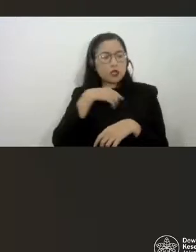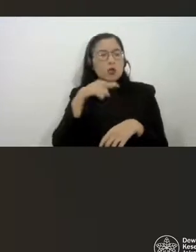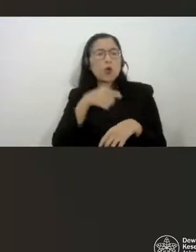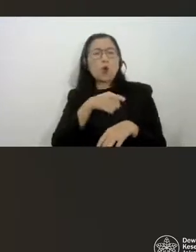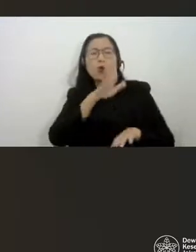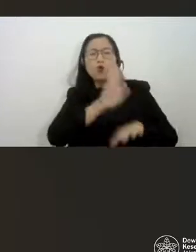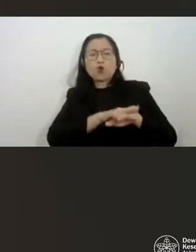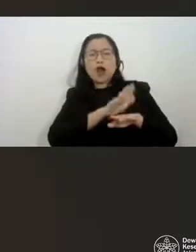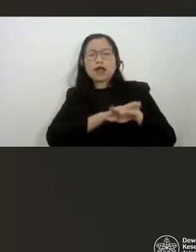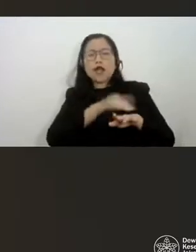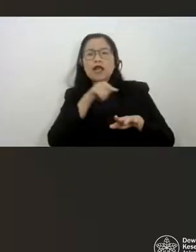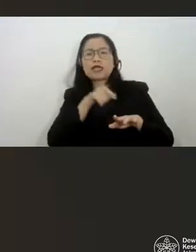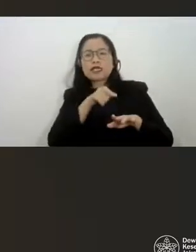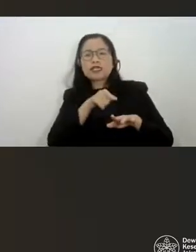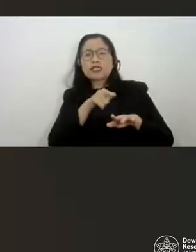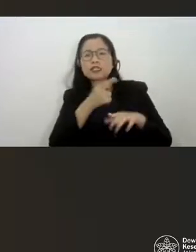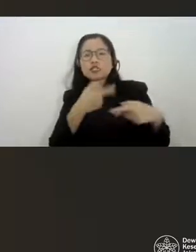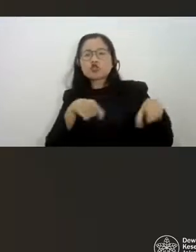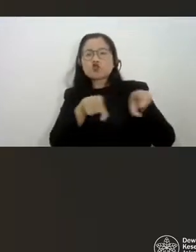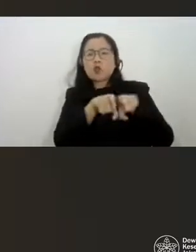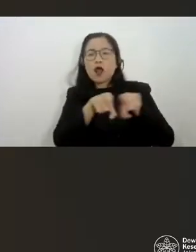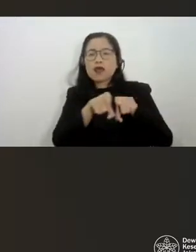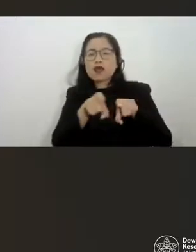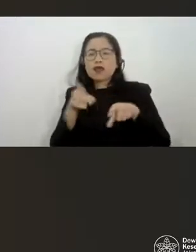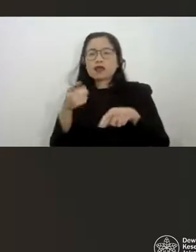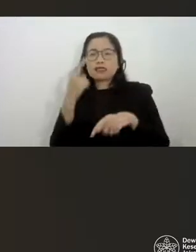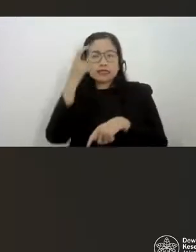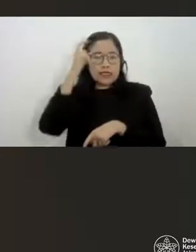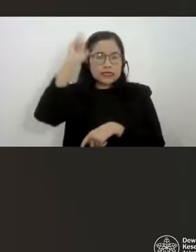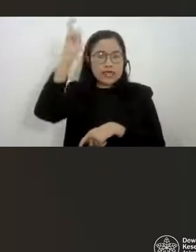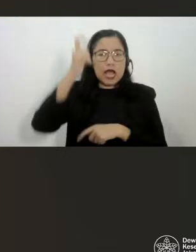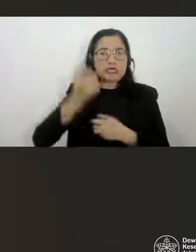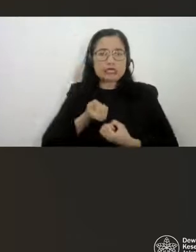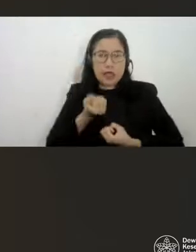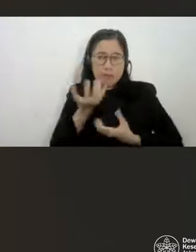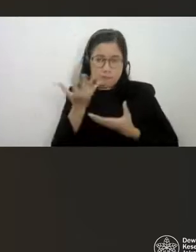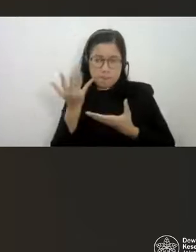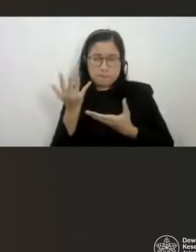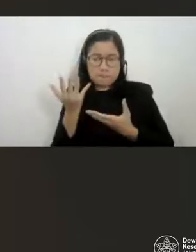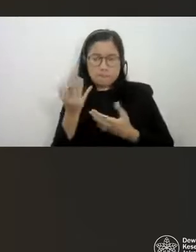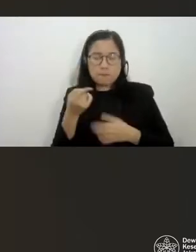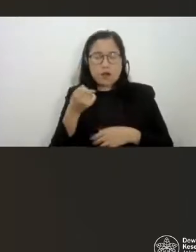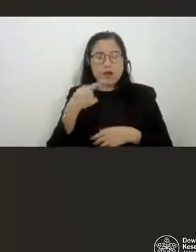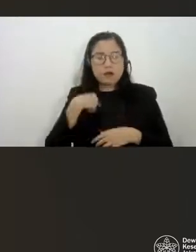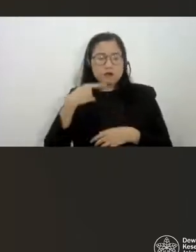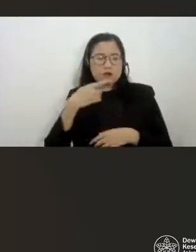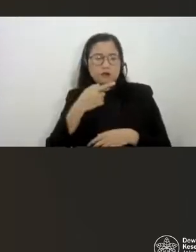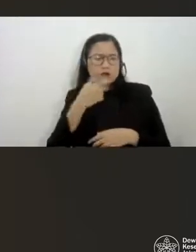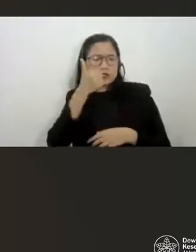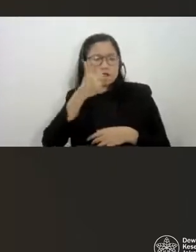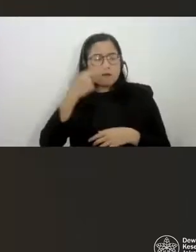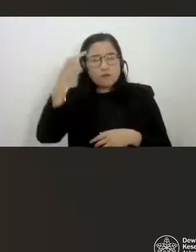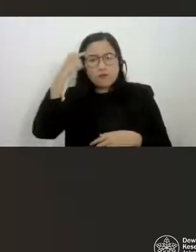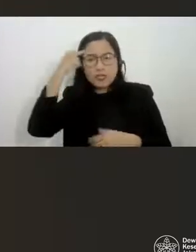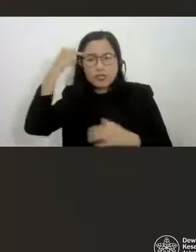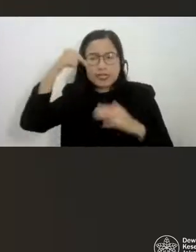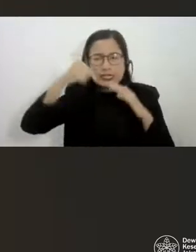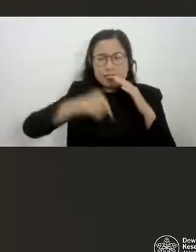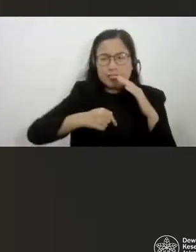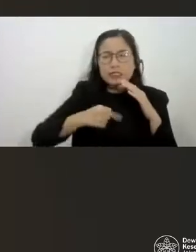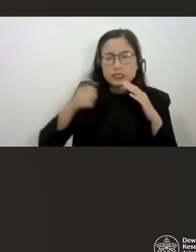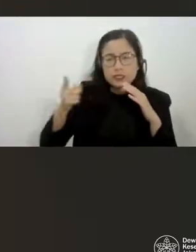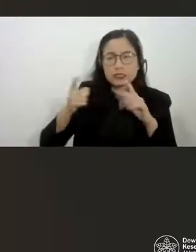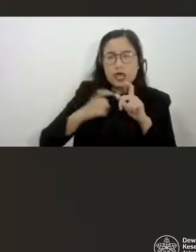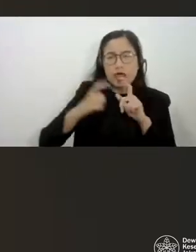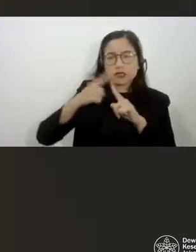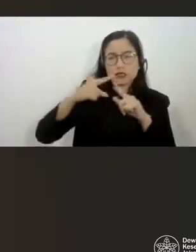yang sejalan dengan cita-cita Islam. Kemampuan berpikir kritis yang begitu kuat ditanamkan oleh Sultan